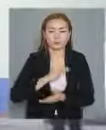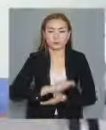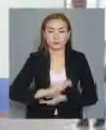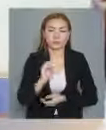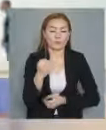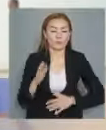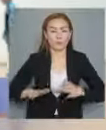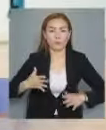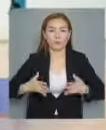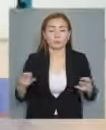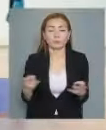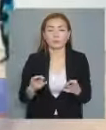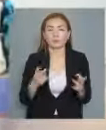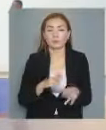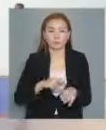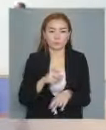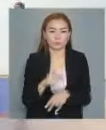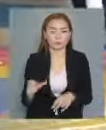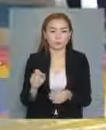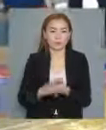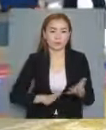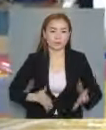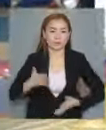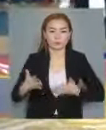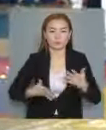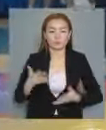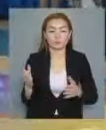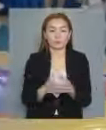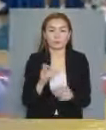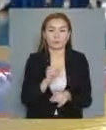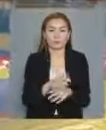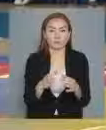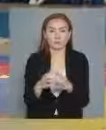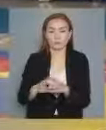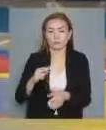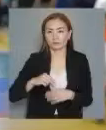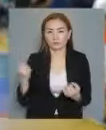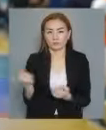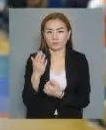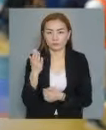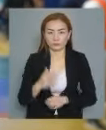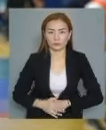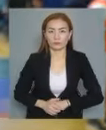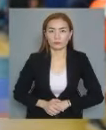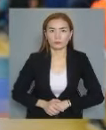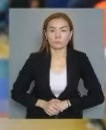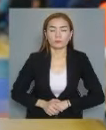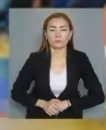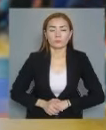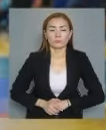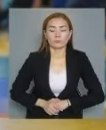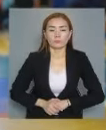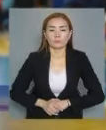физикалық қимыл қозғалыста жүретін тәртіп сақшыларын одан әрмен шыңдап, командалық бірлікке әріптестік қолдауға ықпал ету. Мына